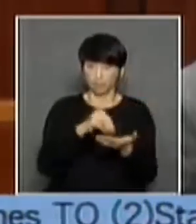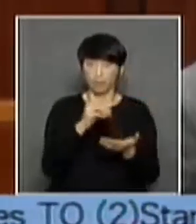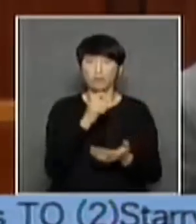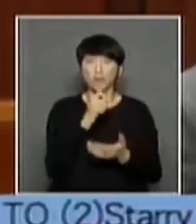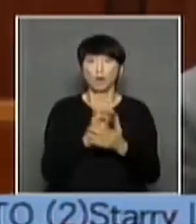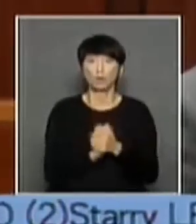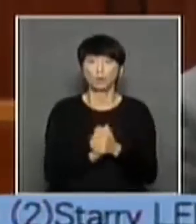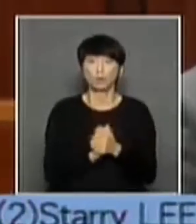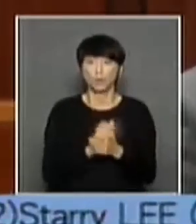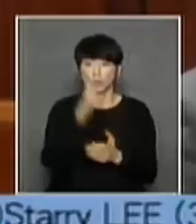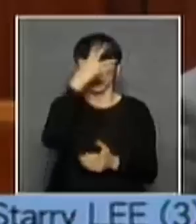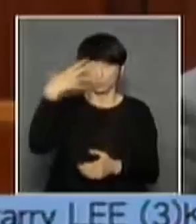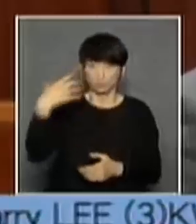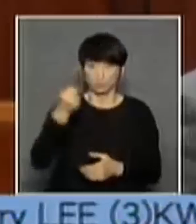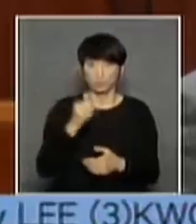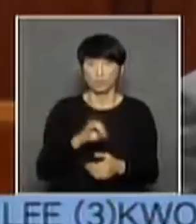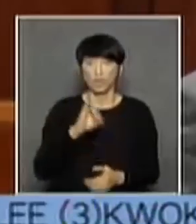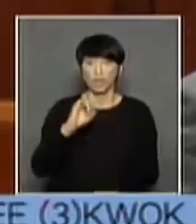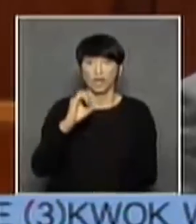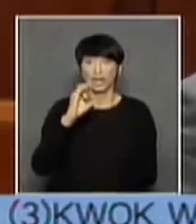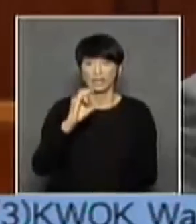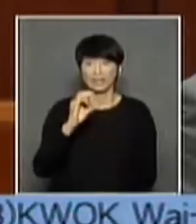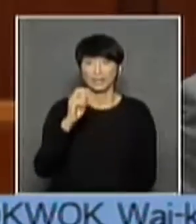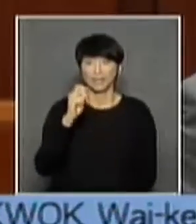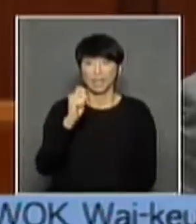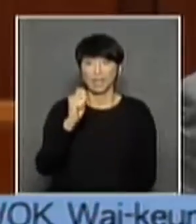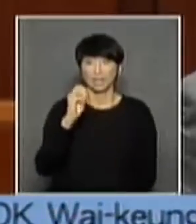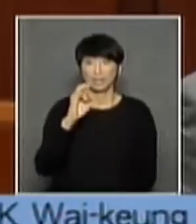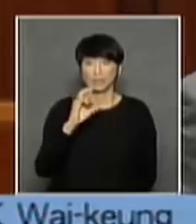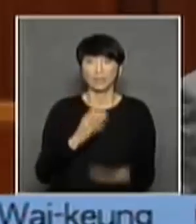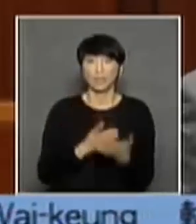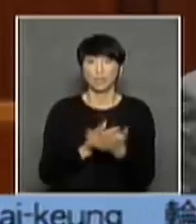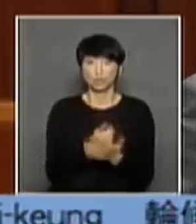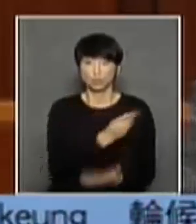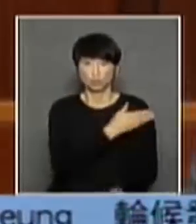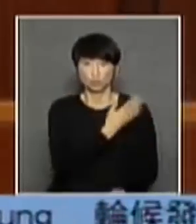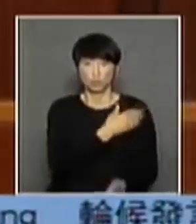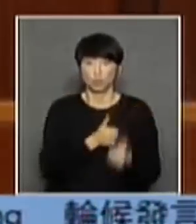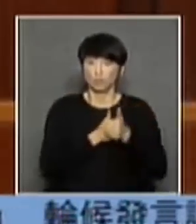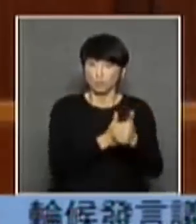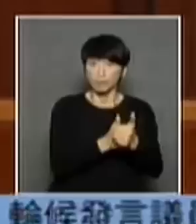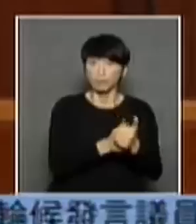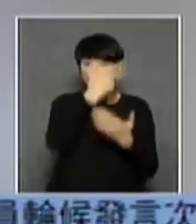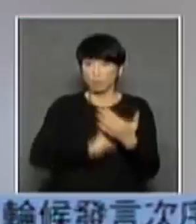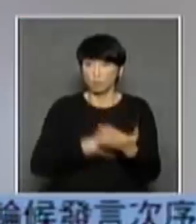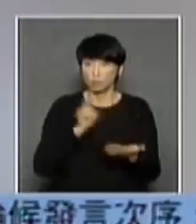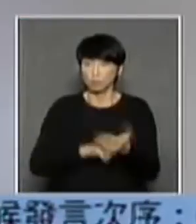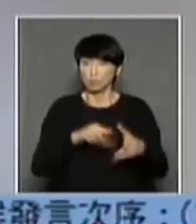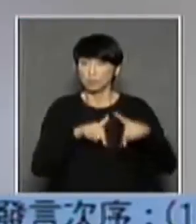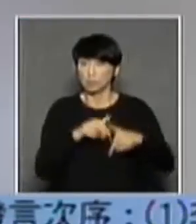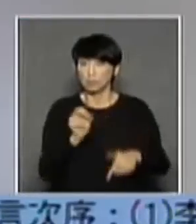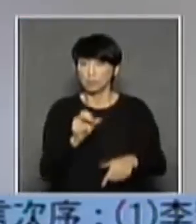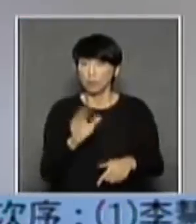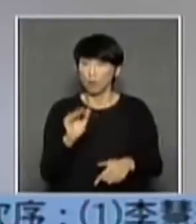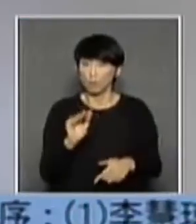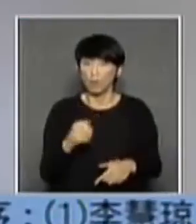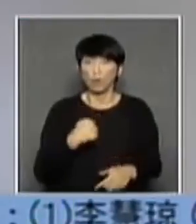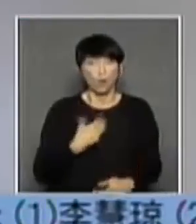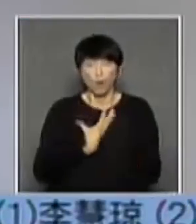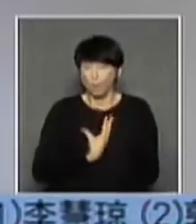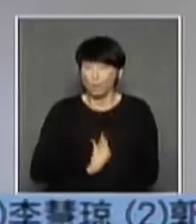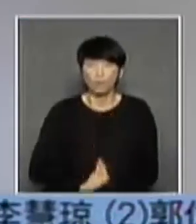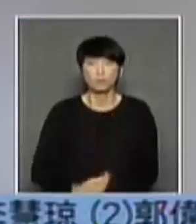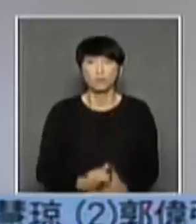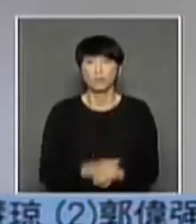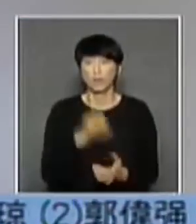行政長官和廉政專員是完全根據制度來做事的。 我很難過，主席，